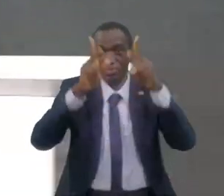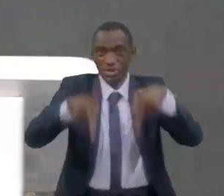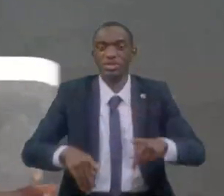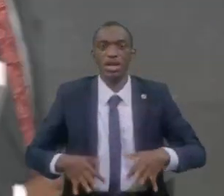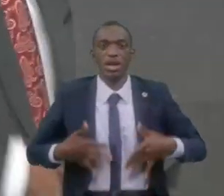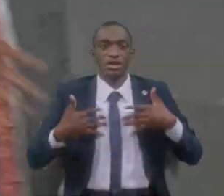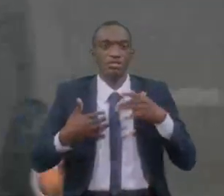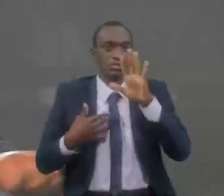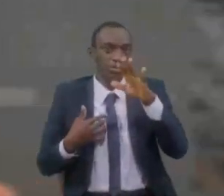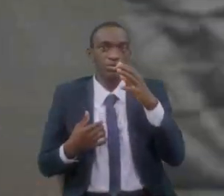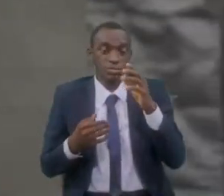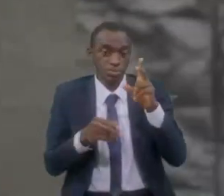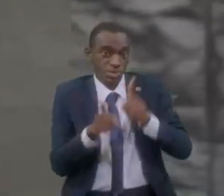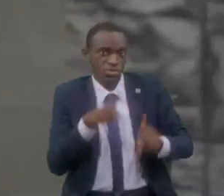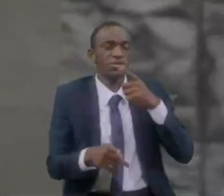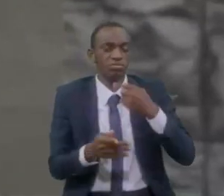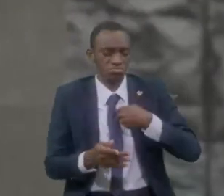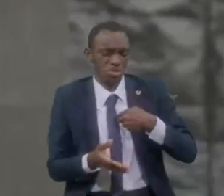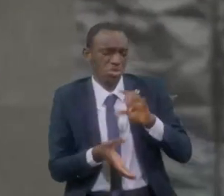Par la conversion, il a dit, je suis converti.